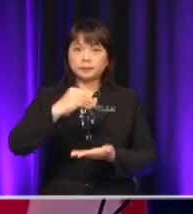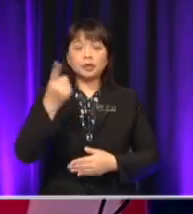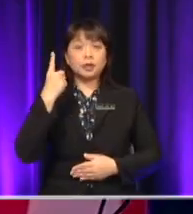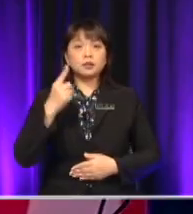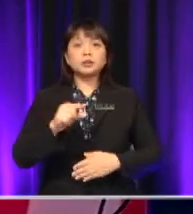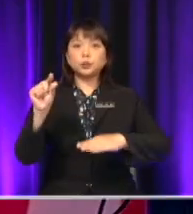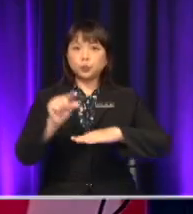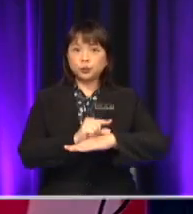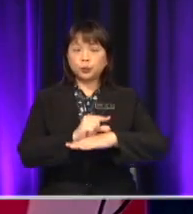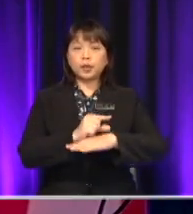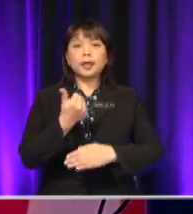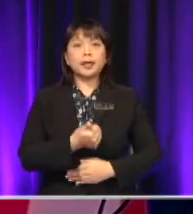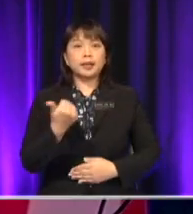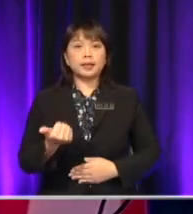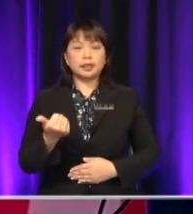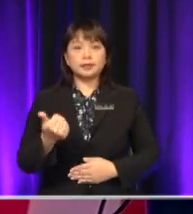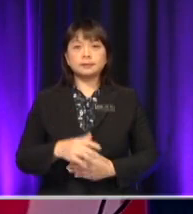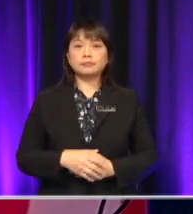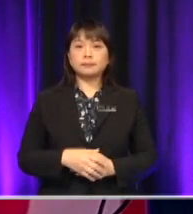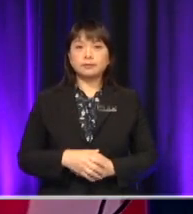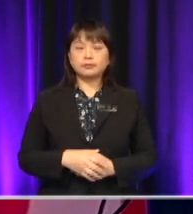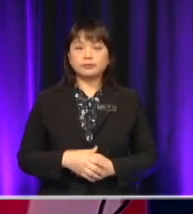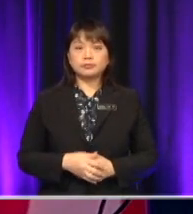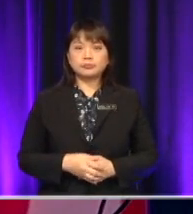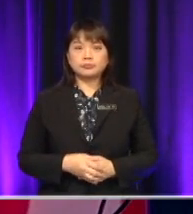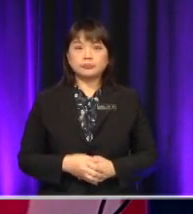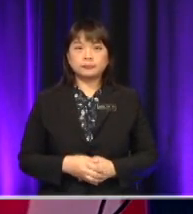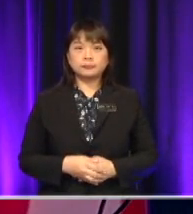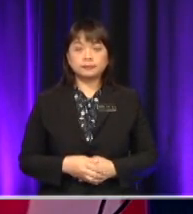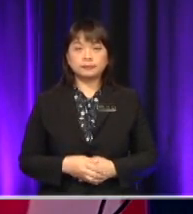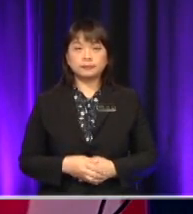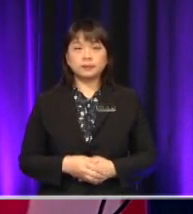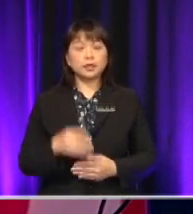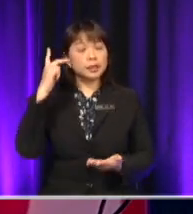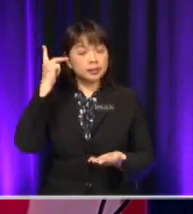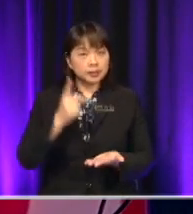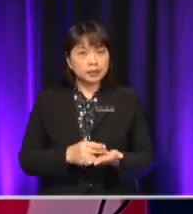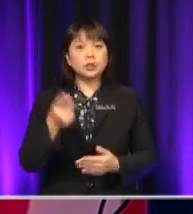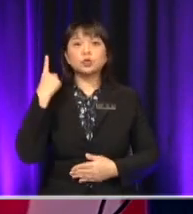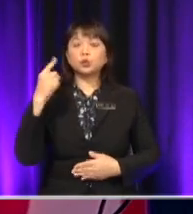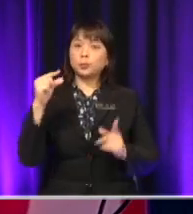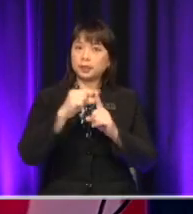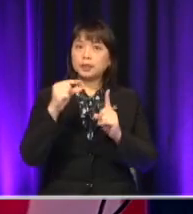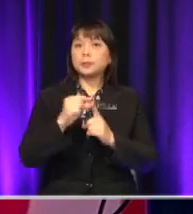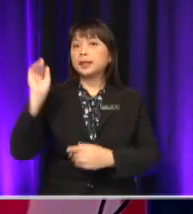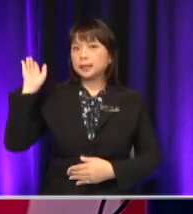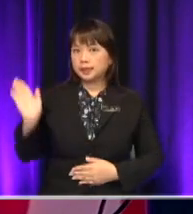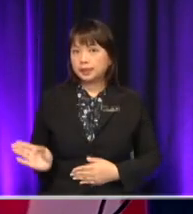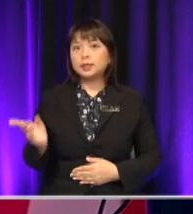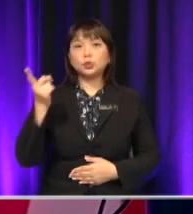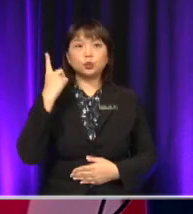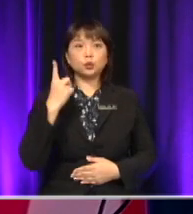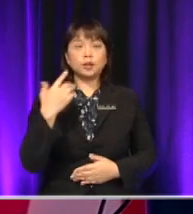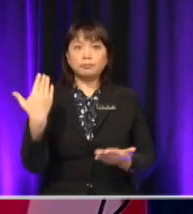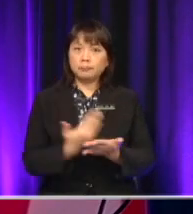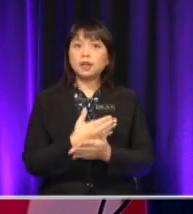pengukur kejituan, kepersisan, kepekaan dan juga ralat. Kita kenali dulu perkataan-perkataan itu, barulah cikgu akan ajar